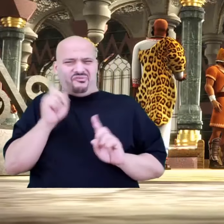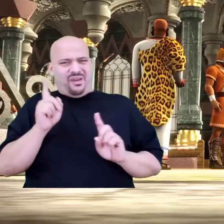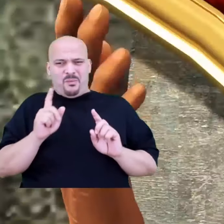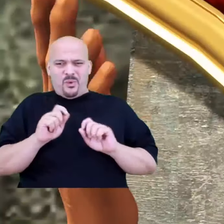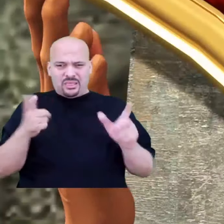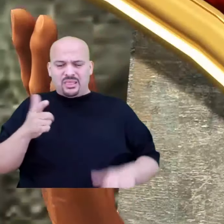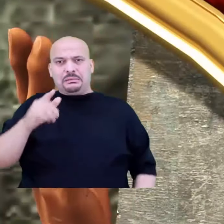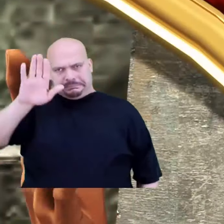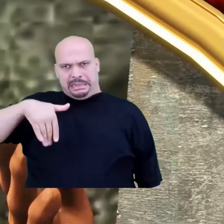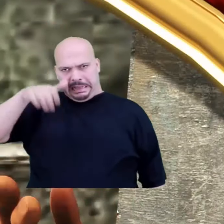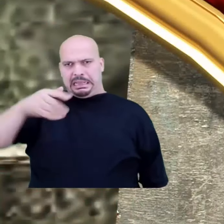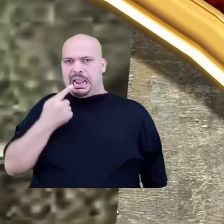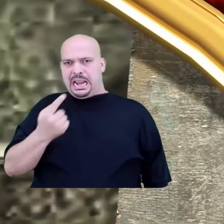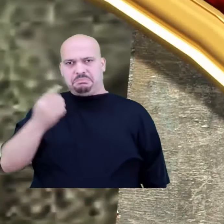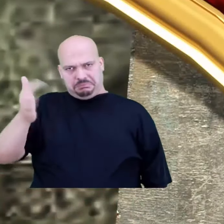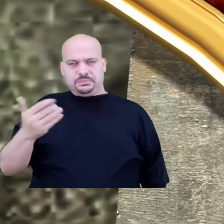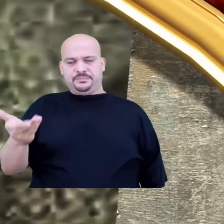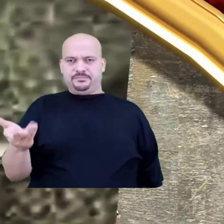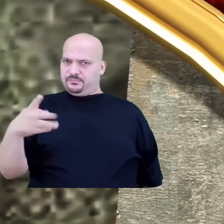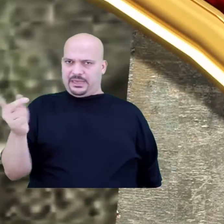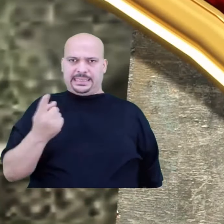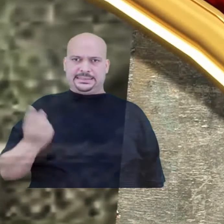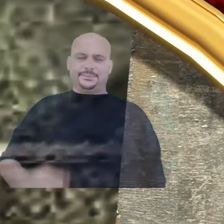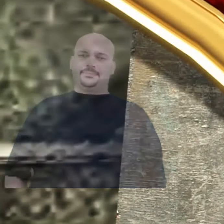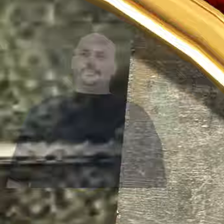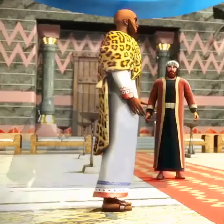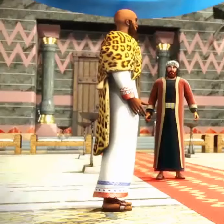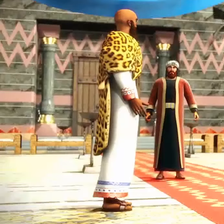رسول الله. فلتسمحوا له بالدخول.